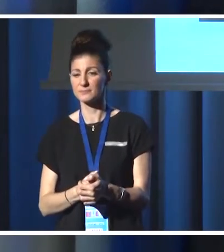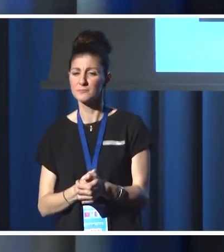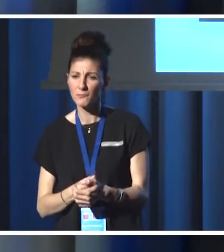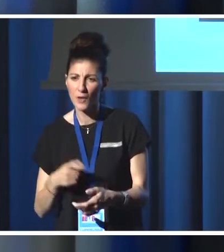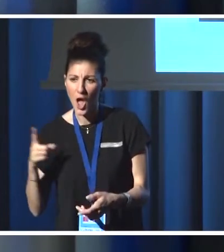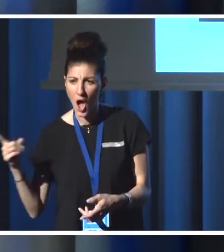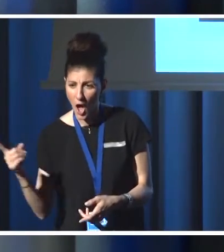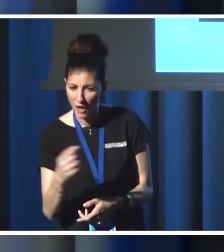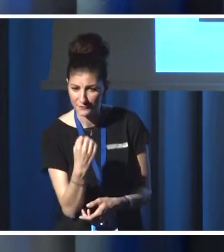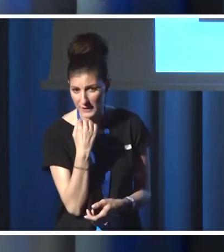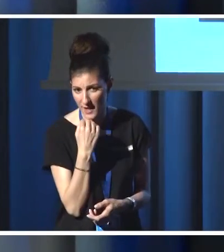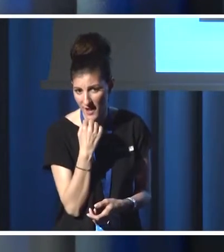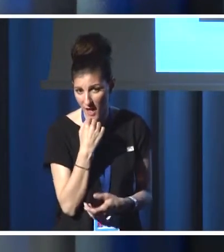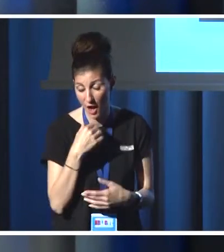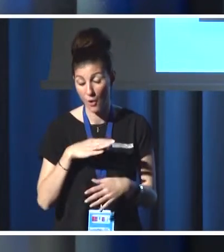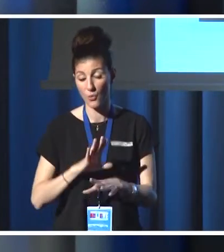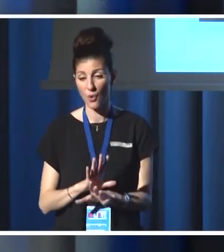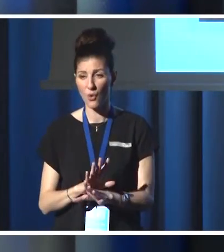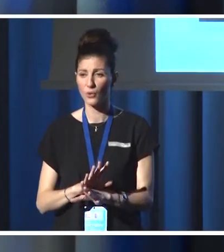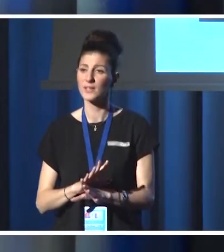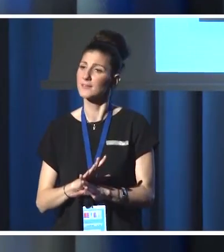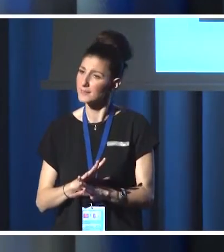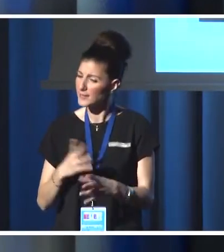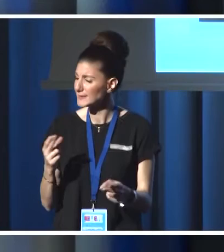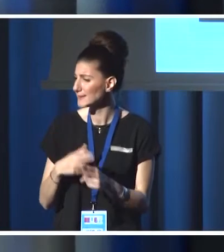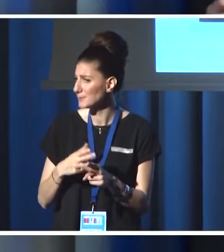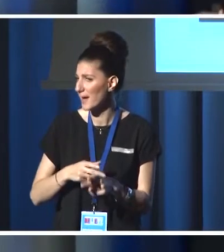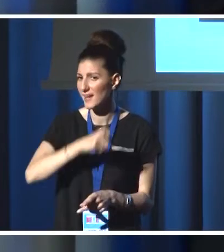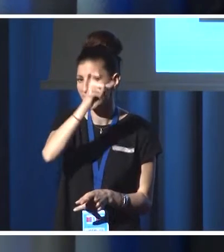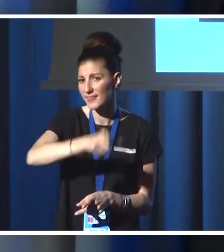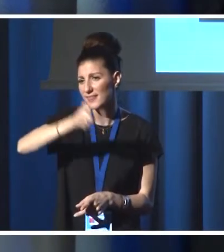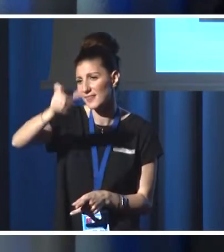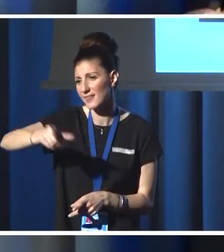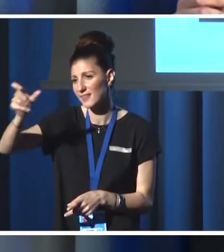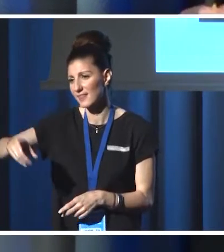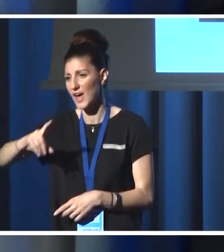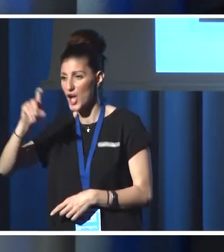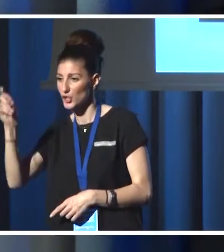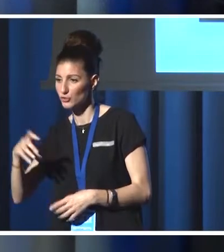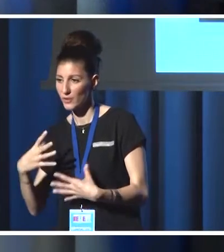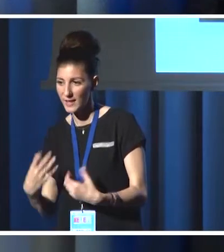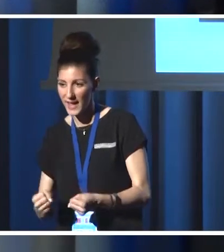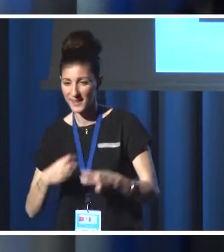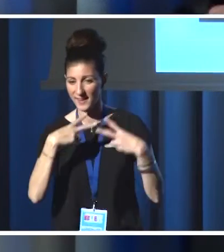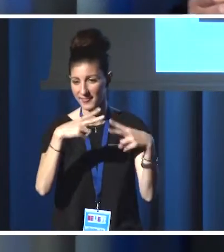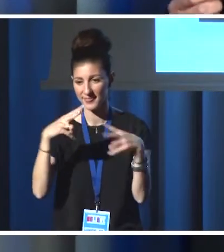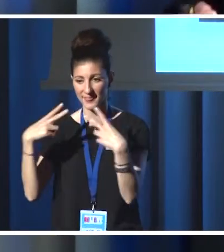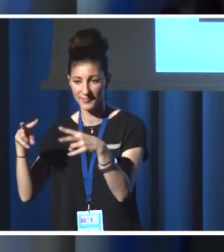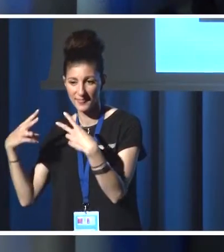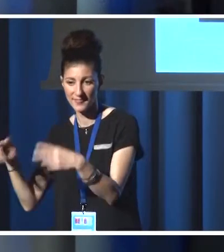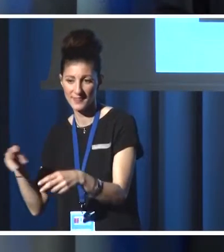λάθος γιατί ο καθένας βλέπει τη ζωή ανάλογα με τις ανάγκες τα θέλω του